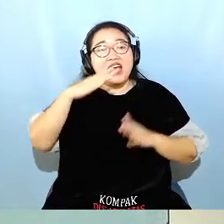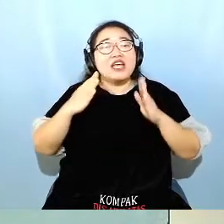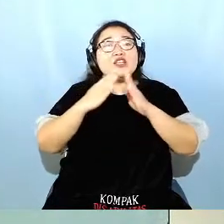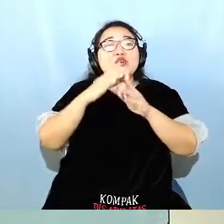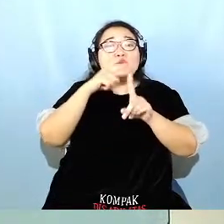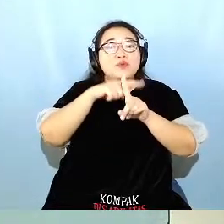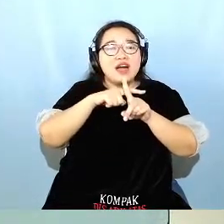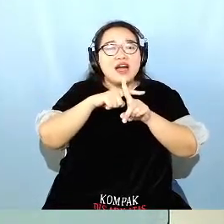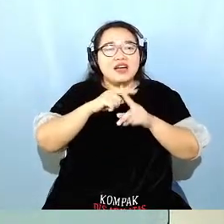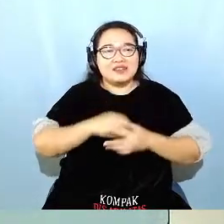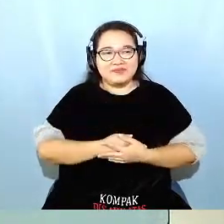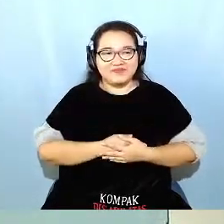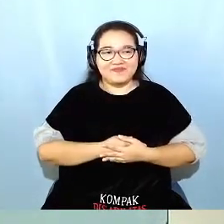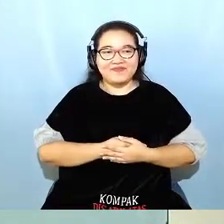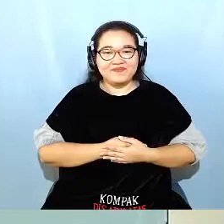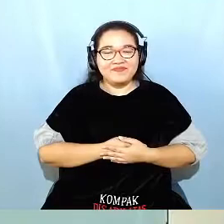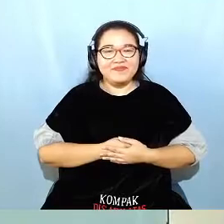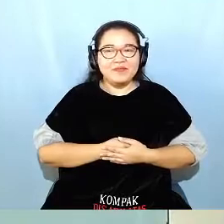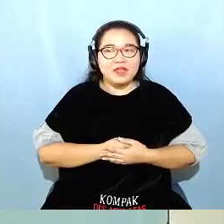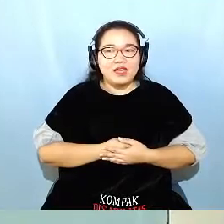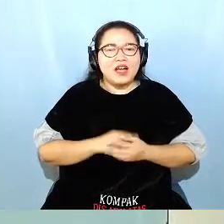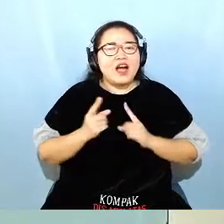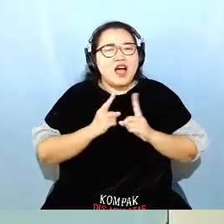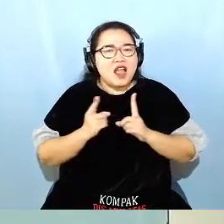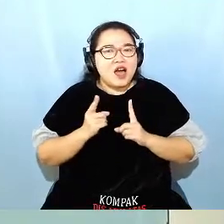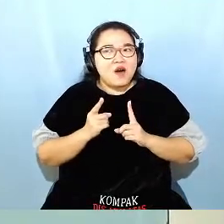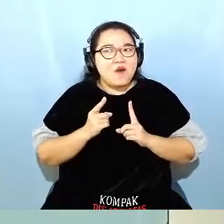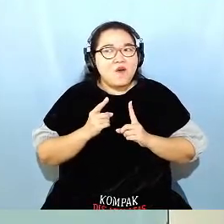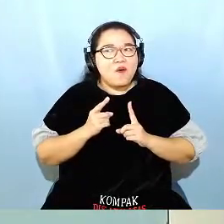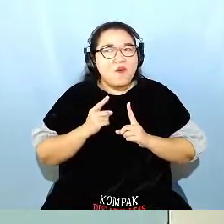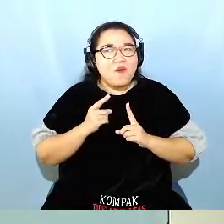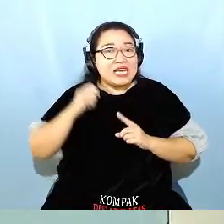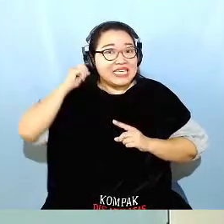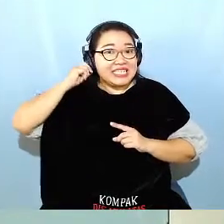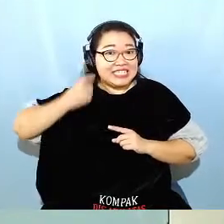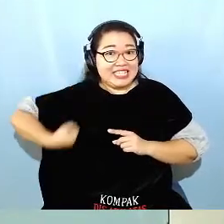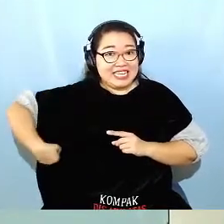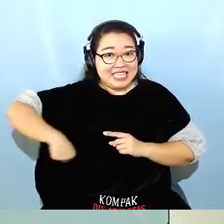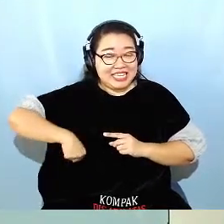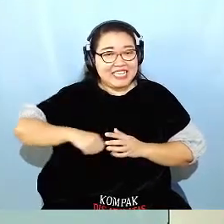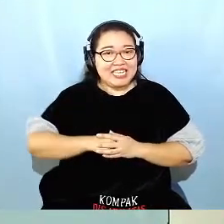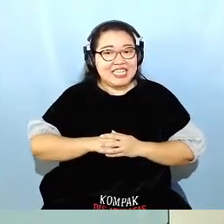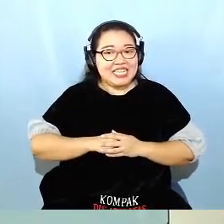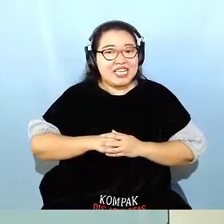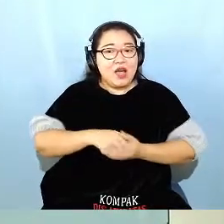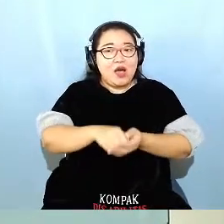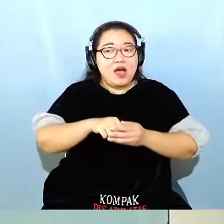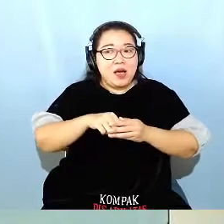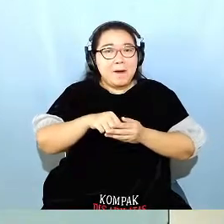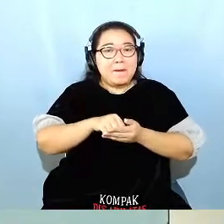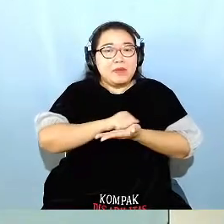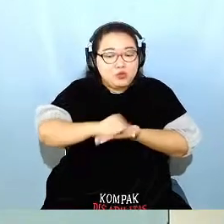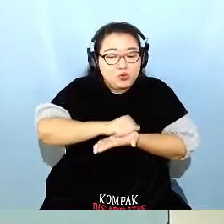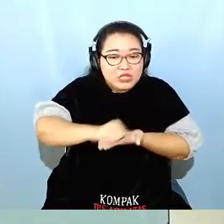Orang saja jawab, anggota kur suaranya apik tenang. Ya, saya tanya, kalau istri sedang mencuci pakaian juga,